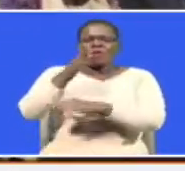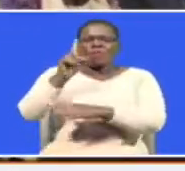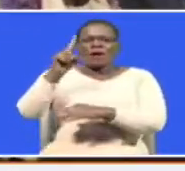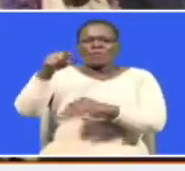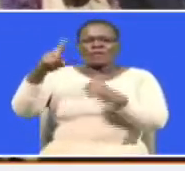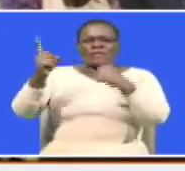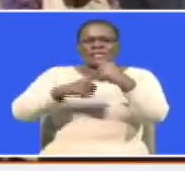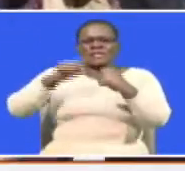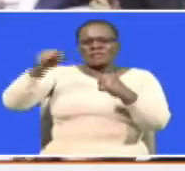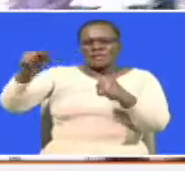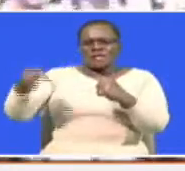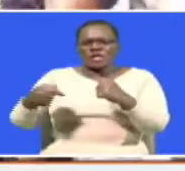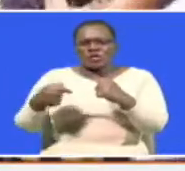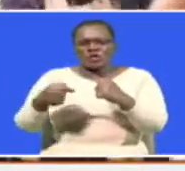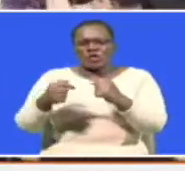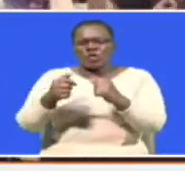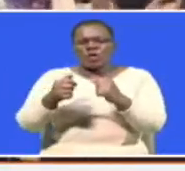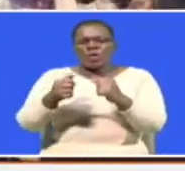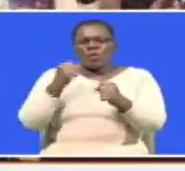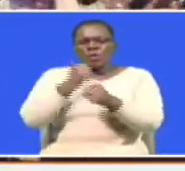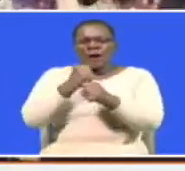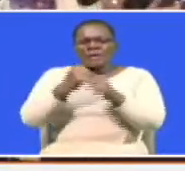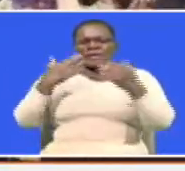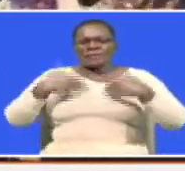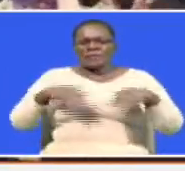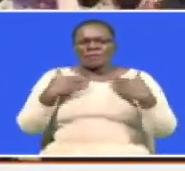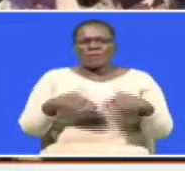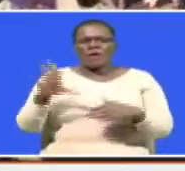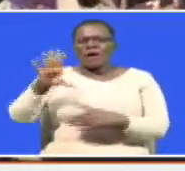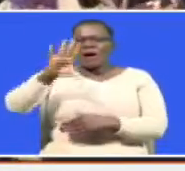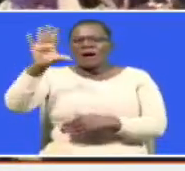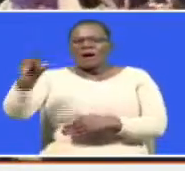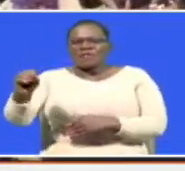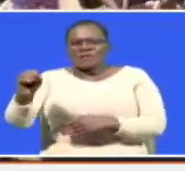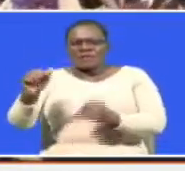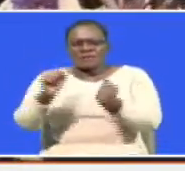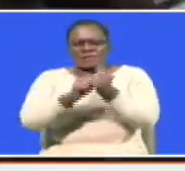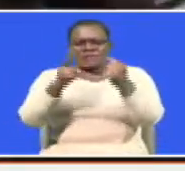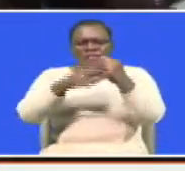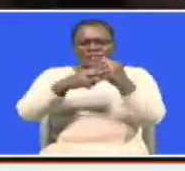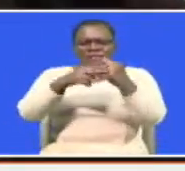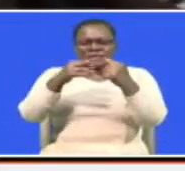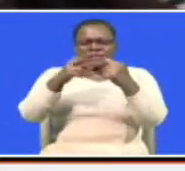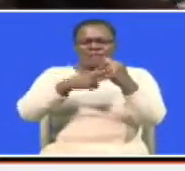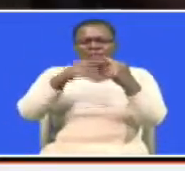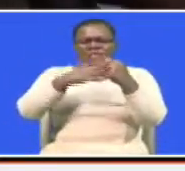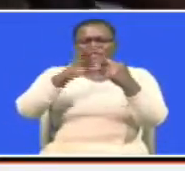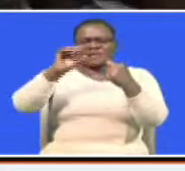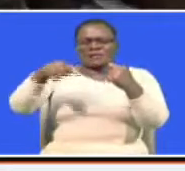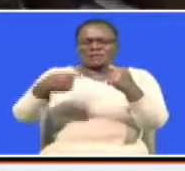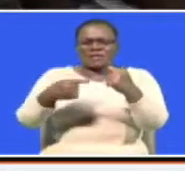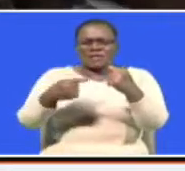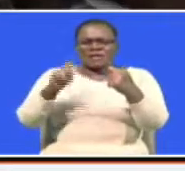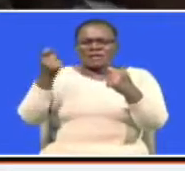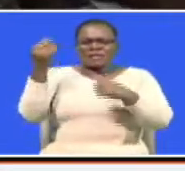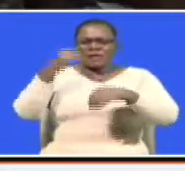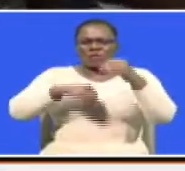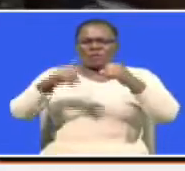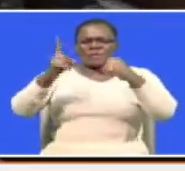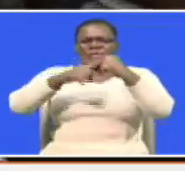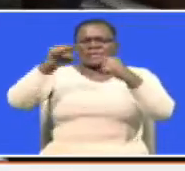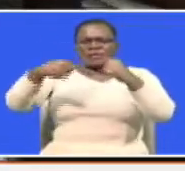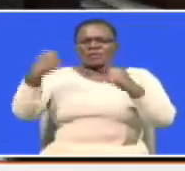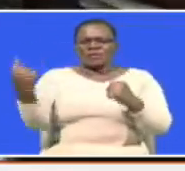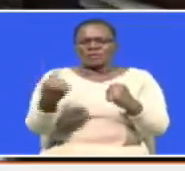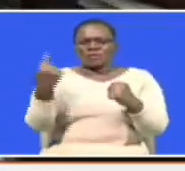1.6 million seafarers world over, with Africa having 78,000. Kenya contributes only